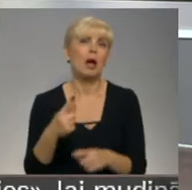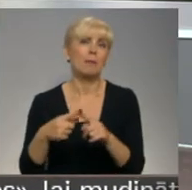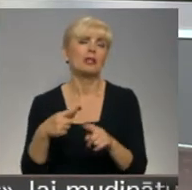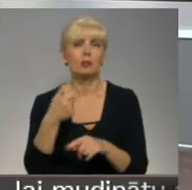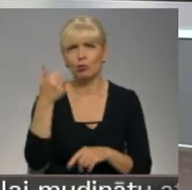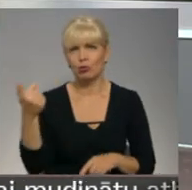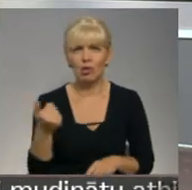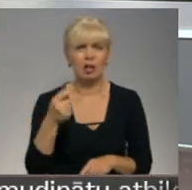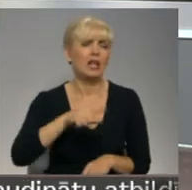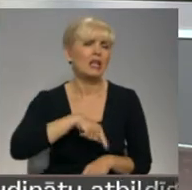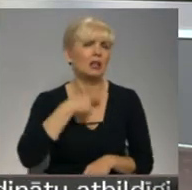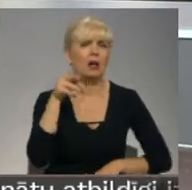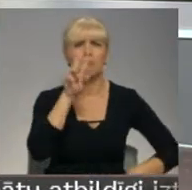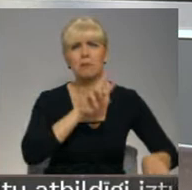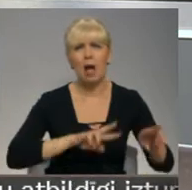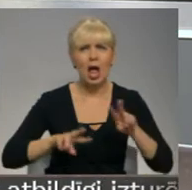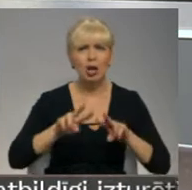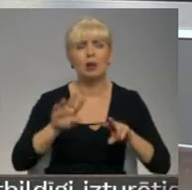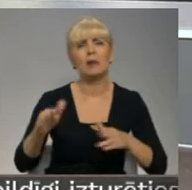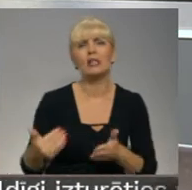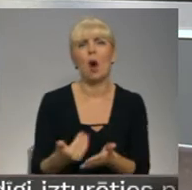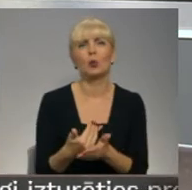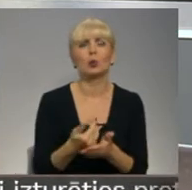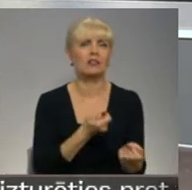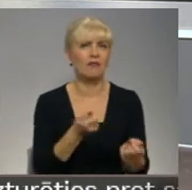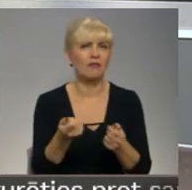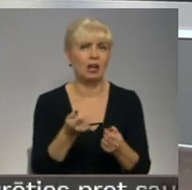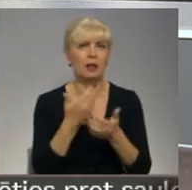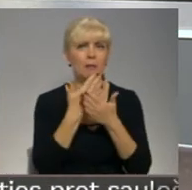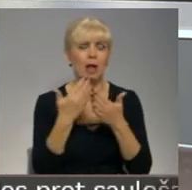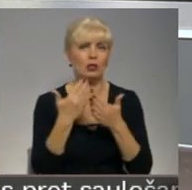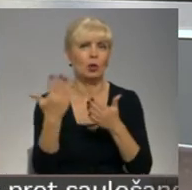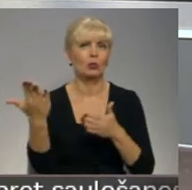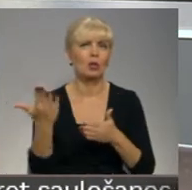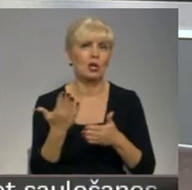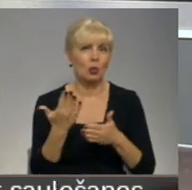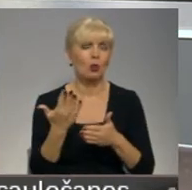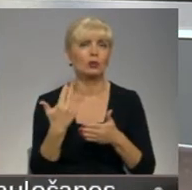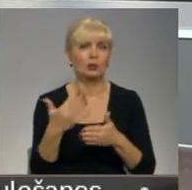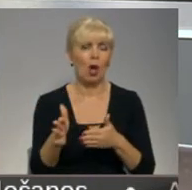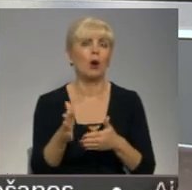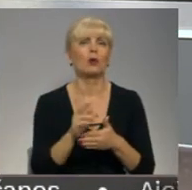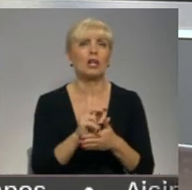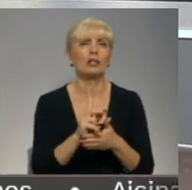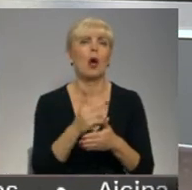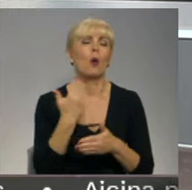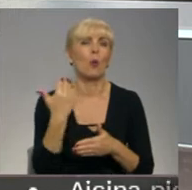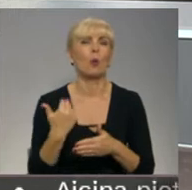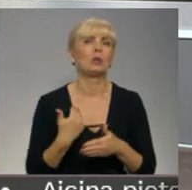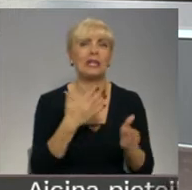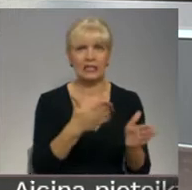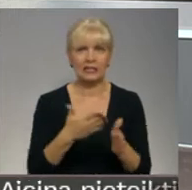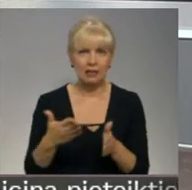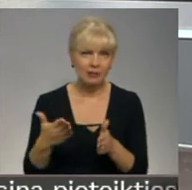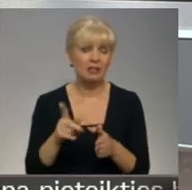Pēc pusgada ilgiem meklējumiem pie jaunas vadības beidzot tikusi Kuldīgas slimnīca. Tas ir liels izaicinājums, neslēp jaunās